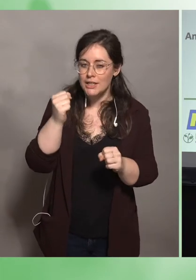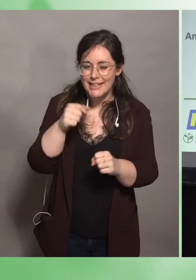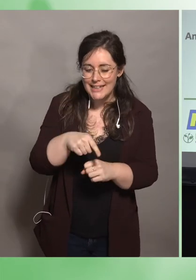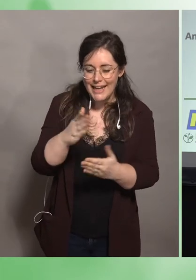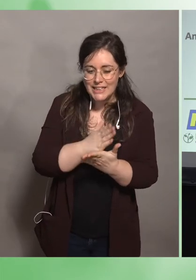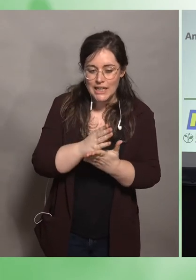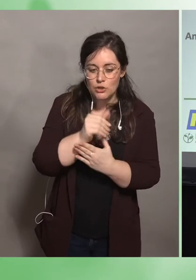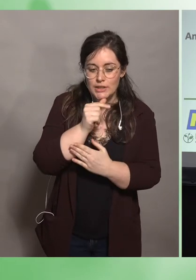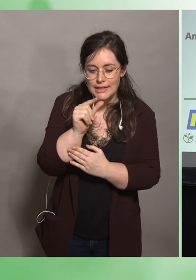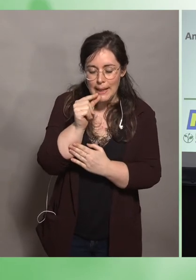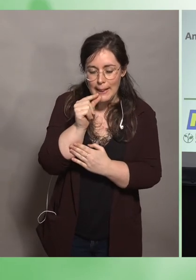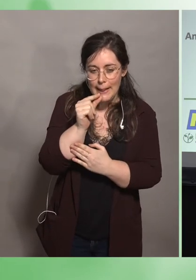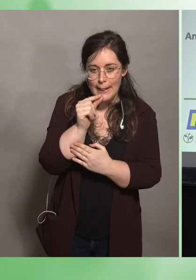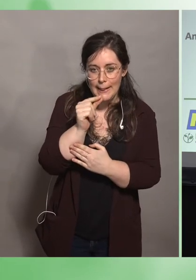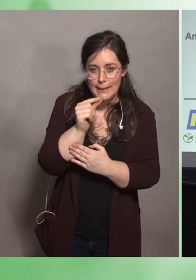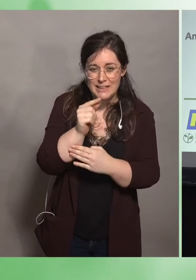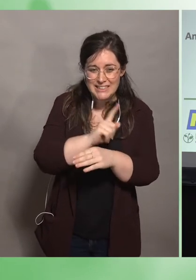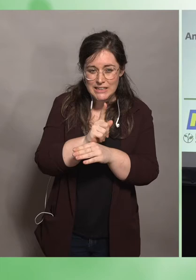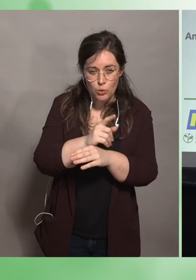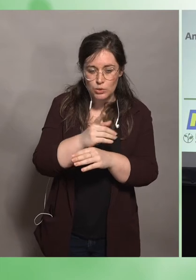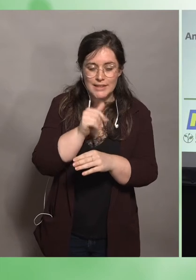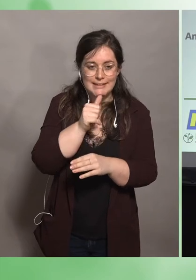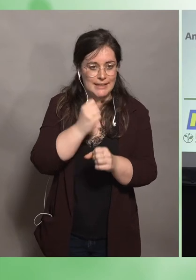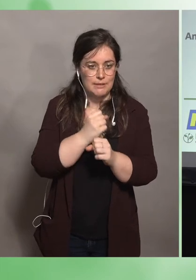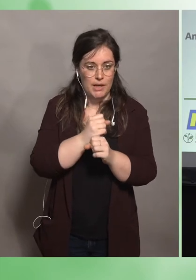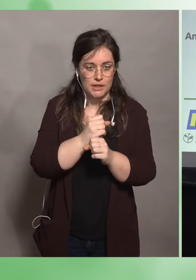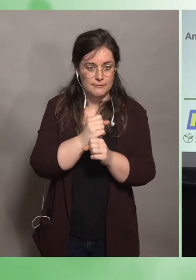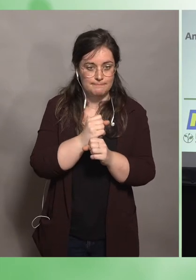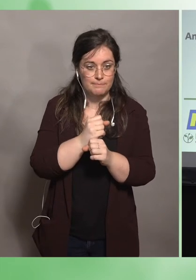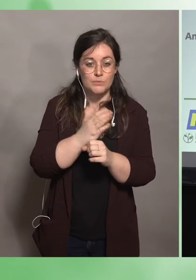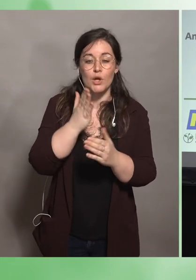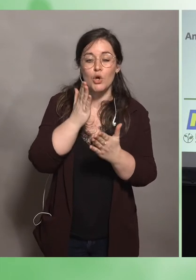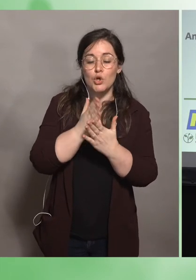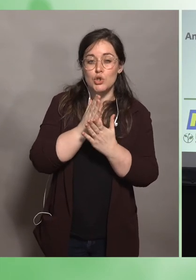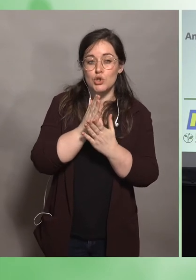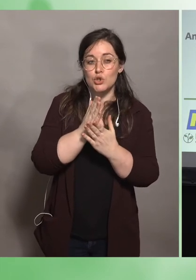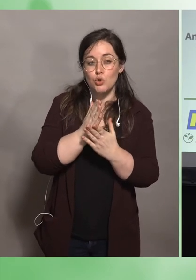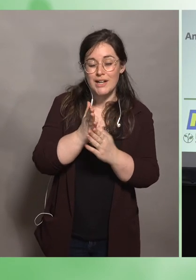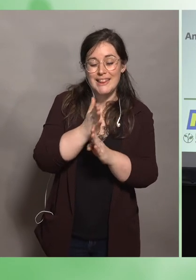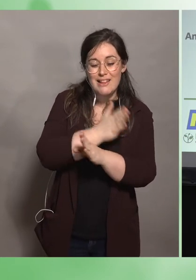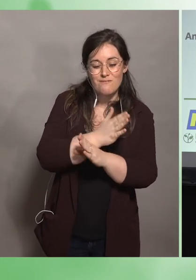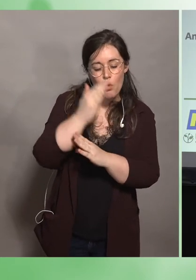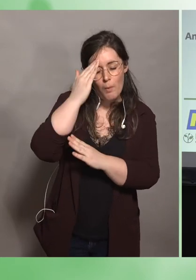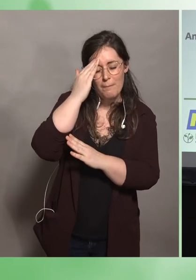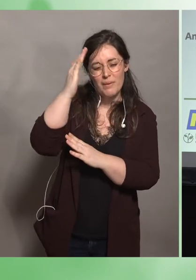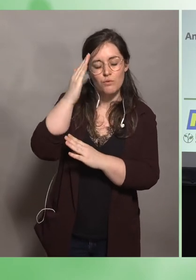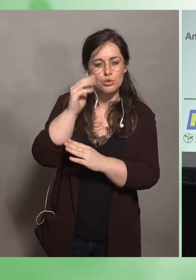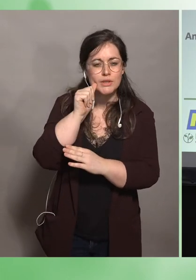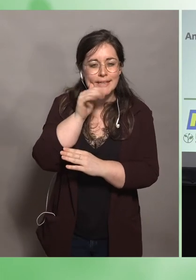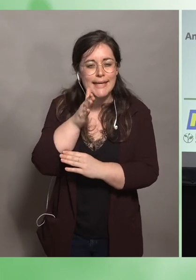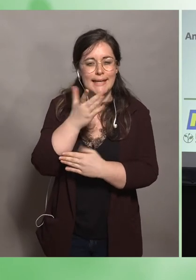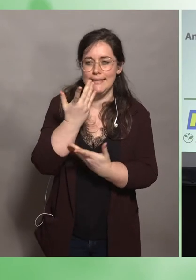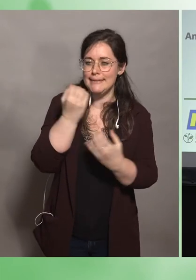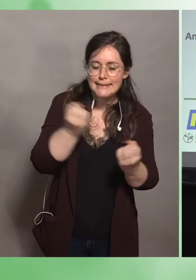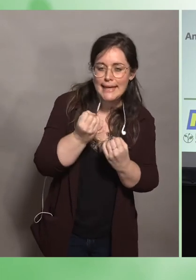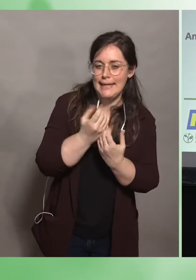in dem Bruchteil des Momentes, wenn sie keine Zeit mehr dafür haben. Die treffen sie dann, wenn sie sich bewusst dafür entscheiden, tagtäglich beim Training, in der